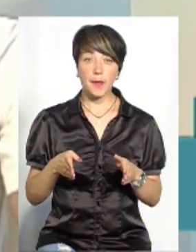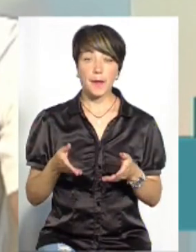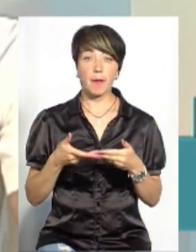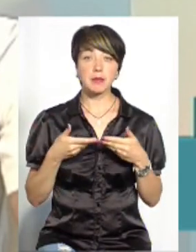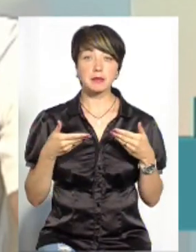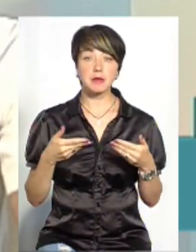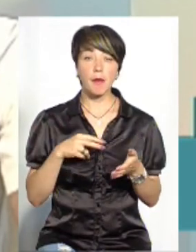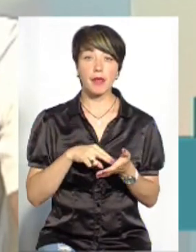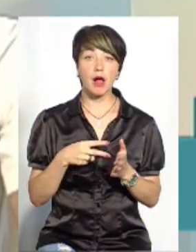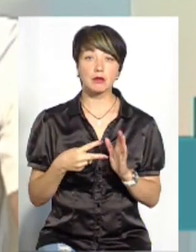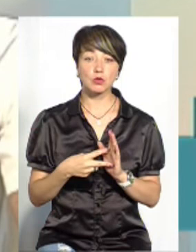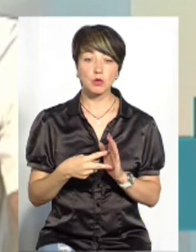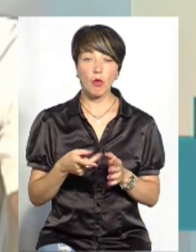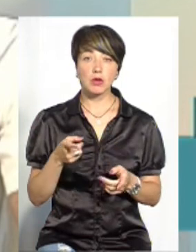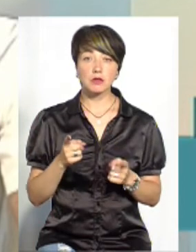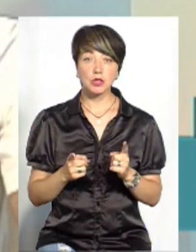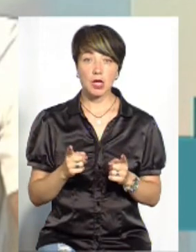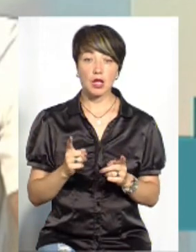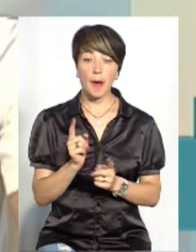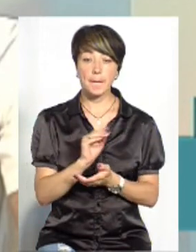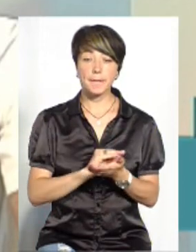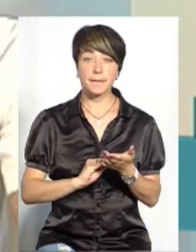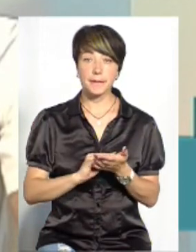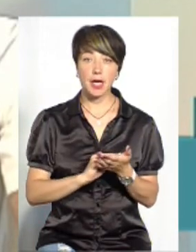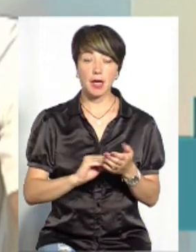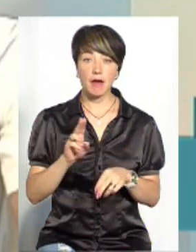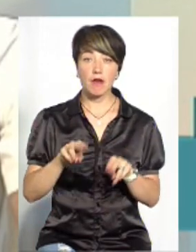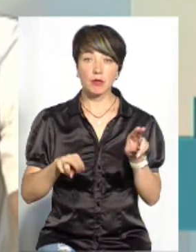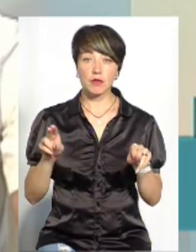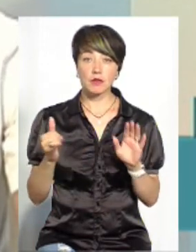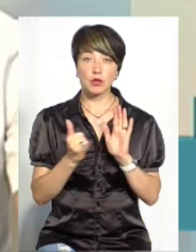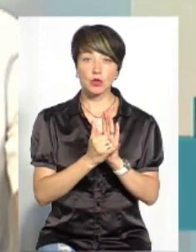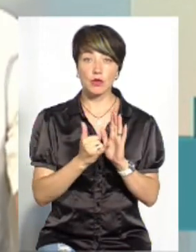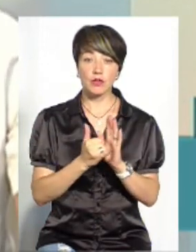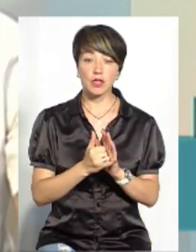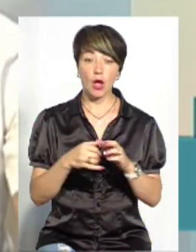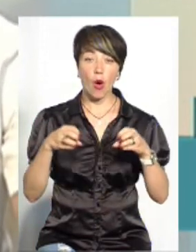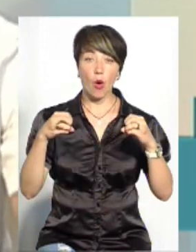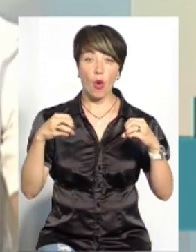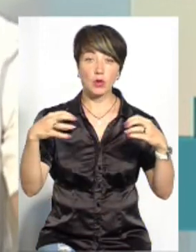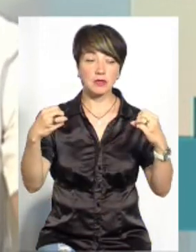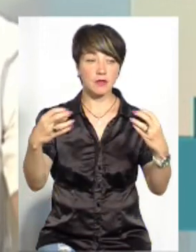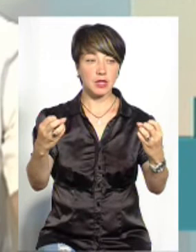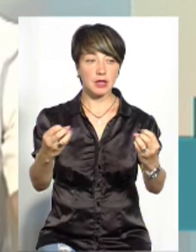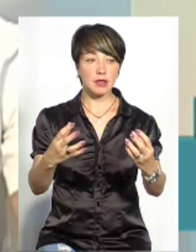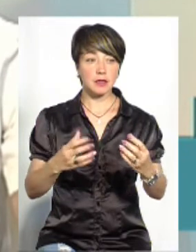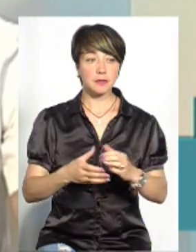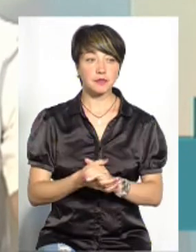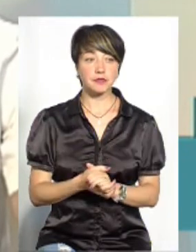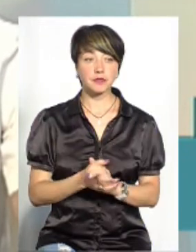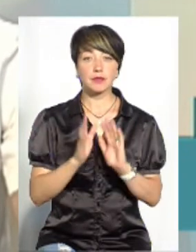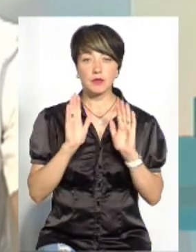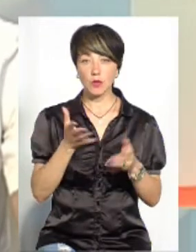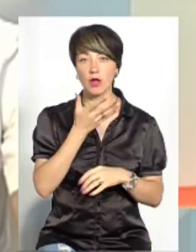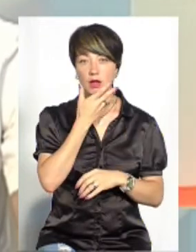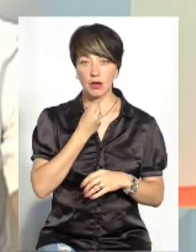Ми плануємо його, звичайно, перефарбувати, встановити зовнішню ілюмінацію. Воно буде